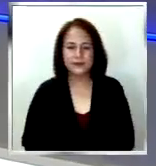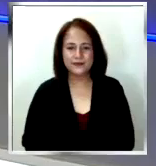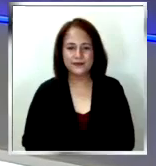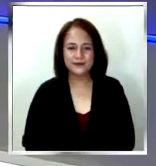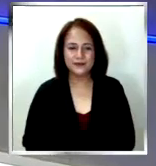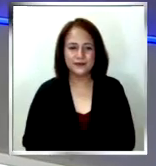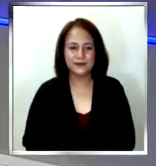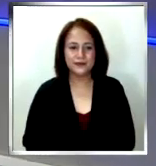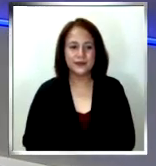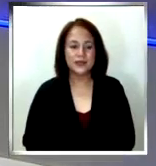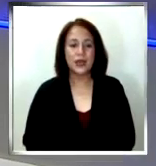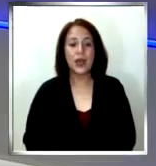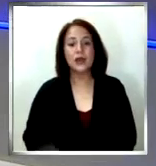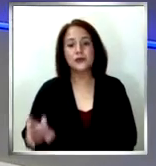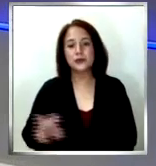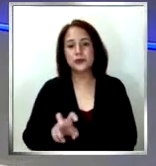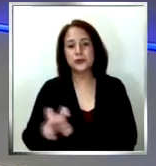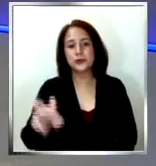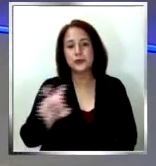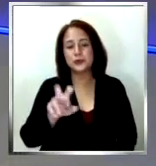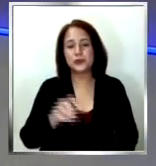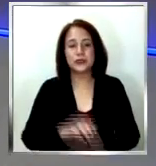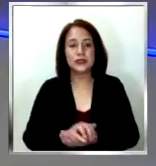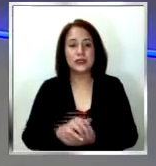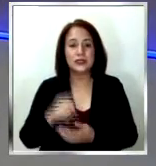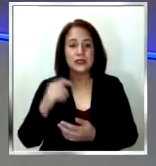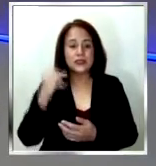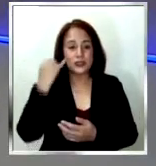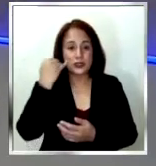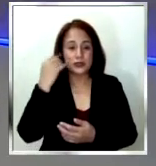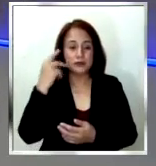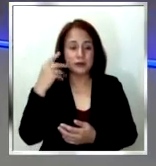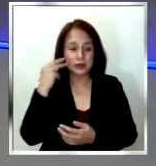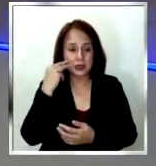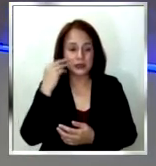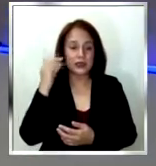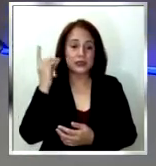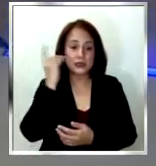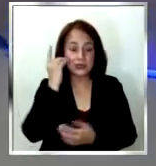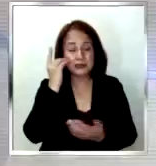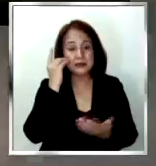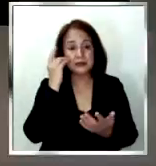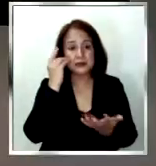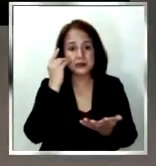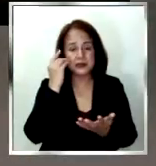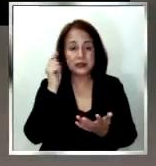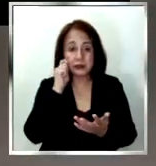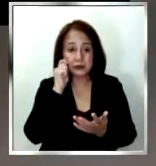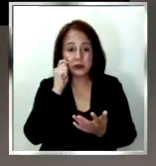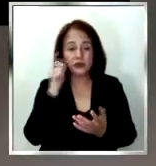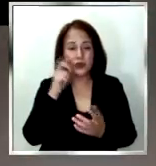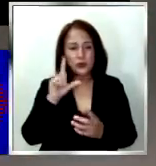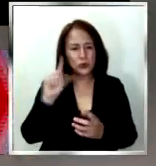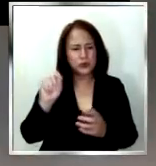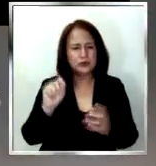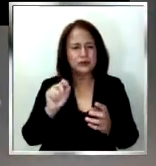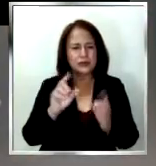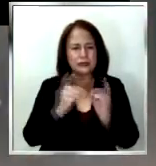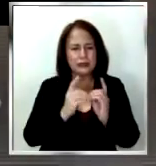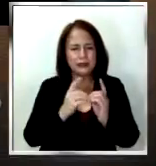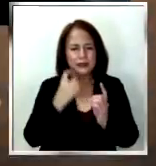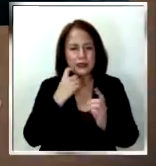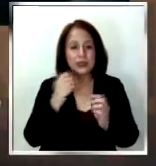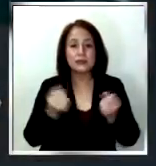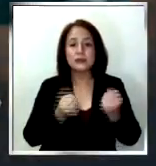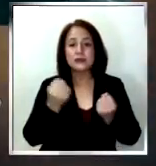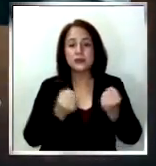Nag-road trip sina Jeneline Mercado at Dennis Trillo para sa isang quick date kahapon. Ang driver papunta sa kanilang